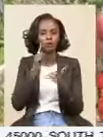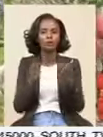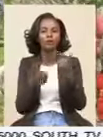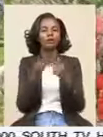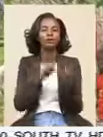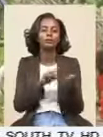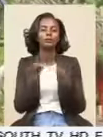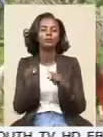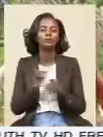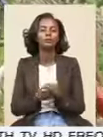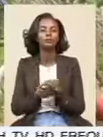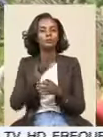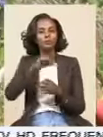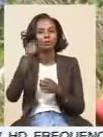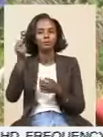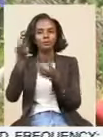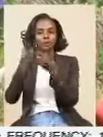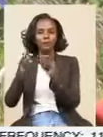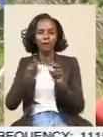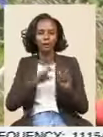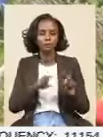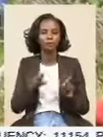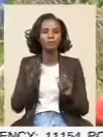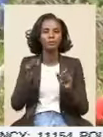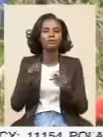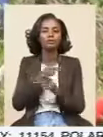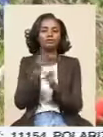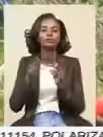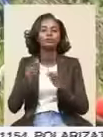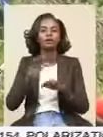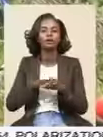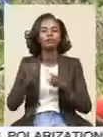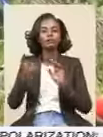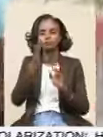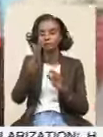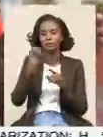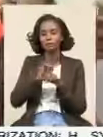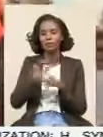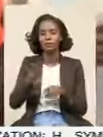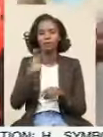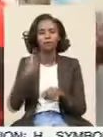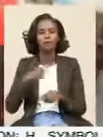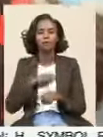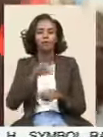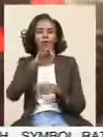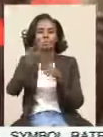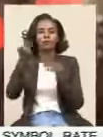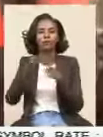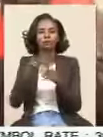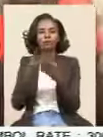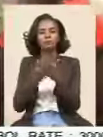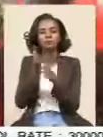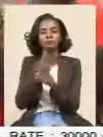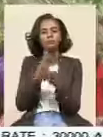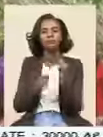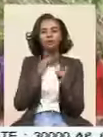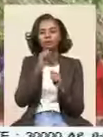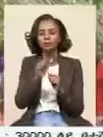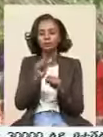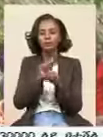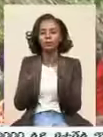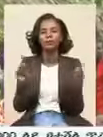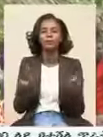ደግሞ ሌሎች ቀበሌያቶች በዚህ ቦታ ላይ የተደረገውን ልምድ ያገኛል። እንደኛ ወረዳ በዚህ ተግባር ብቻ አይደለም፣